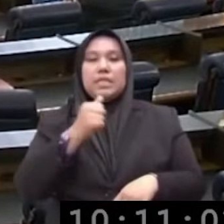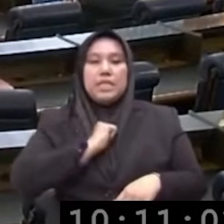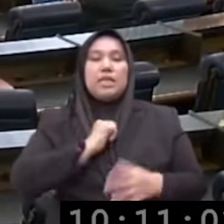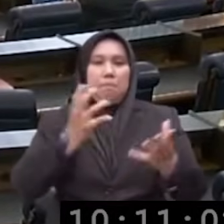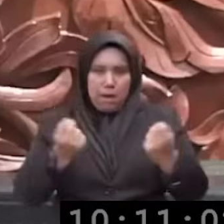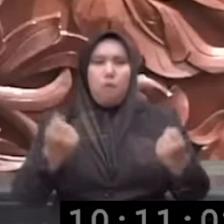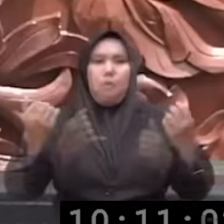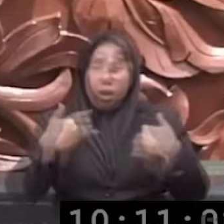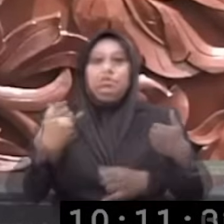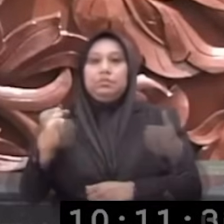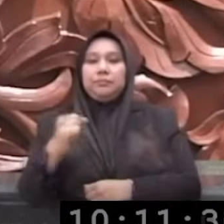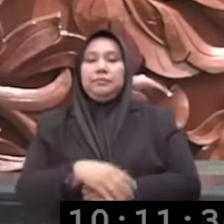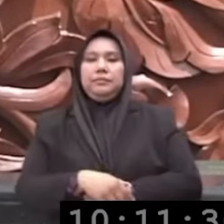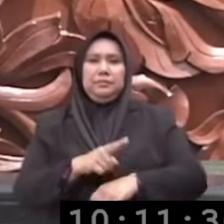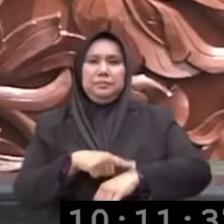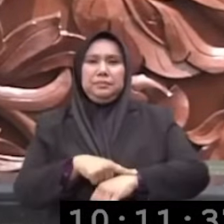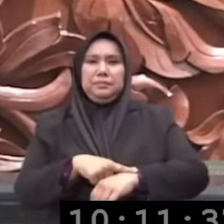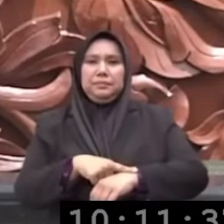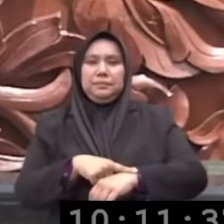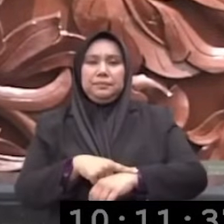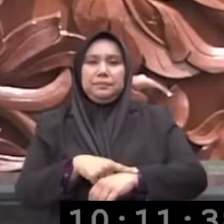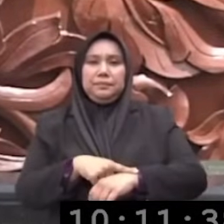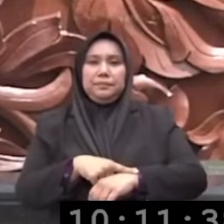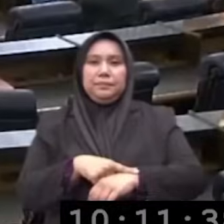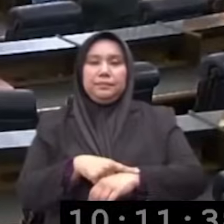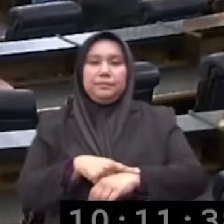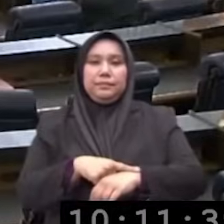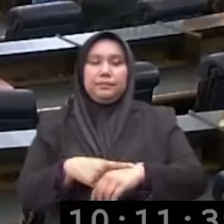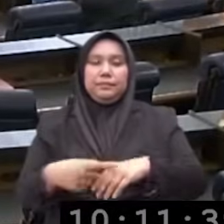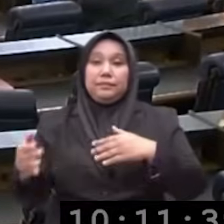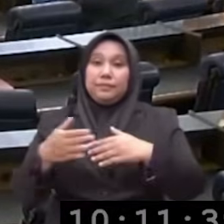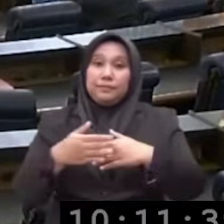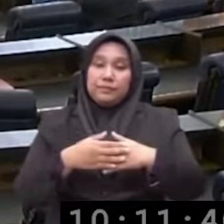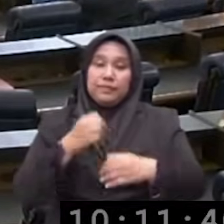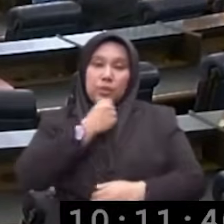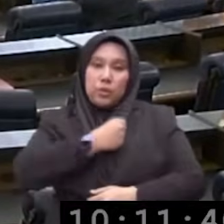baik silahkan menteri Ab To Diva minta maaf